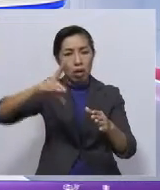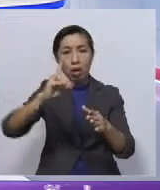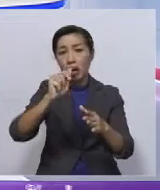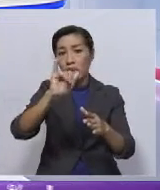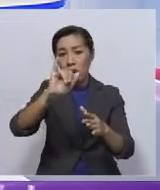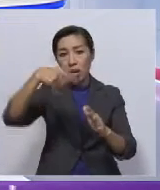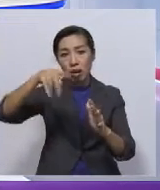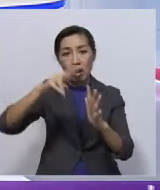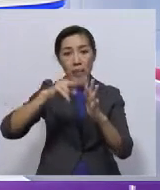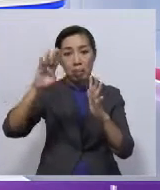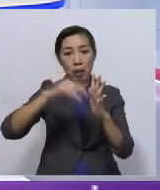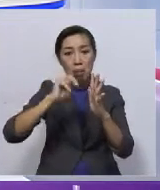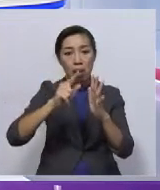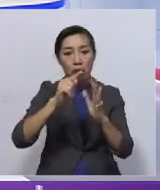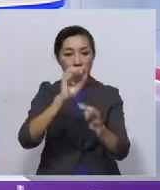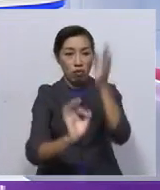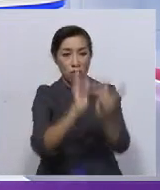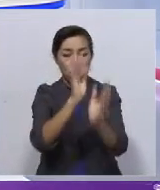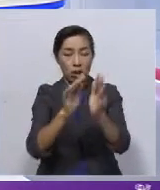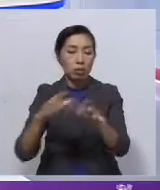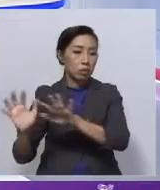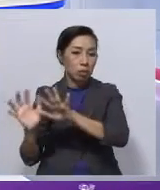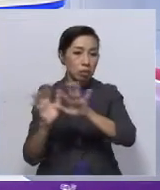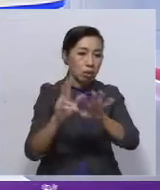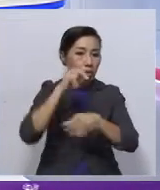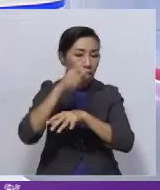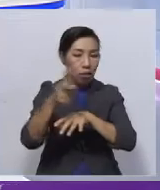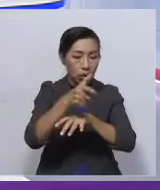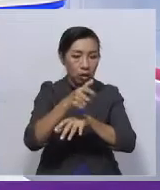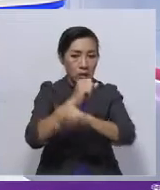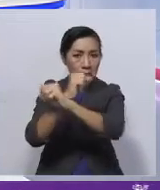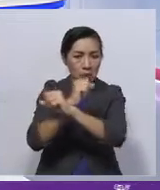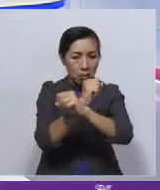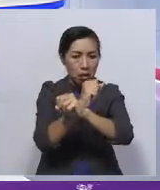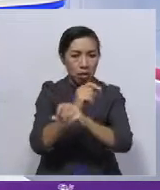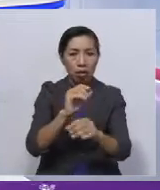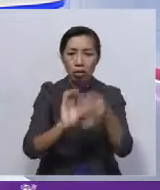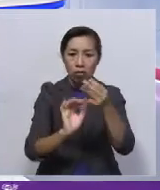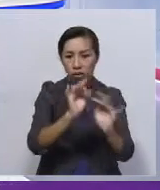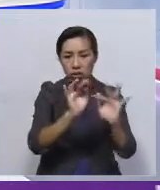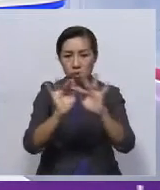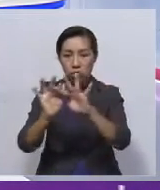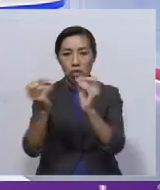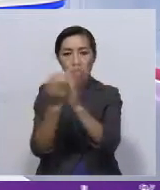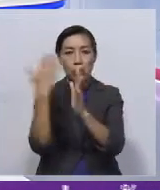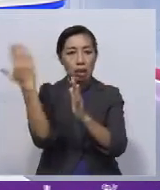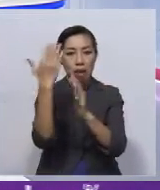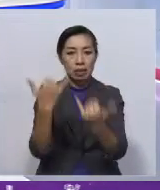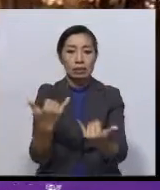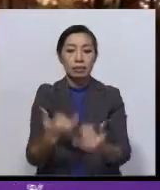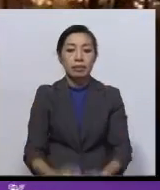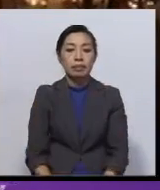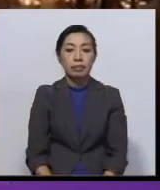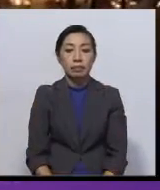พระบาทแล้วก็เร่งทำแนวกนไฟเพื่อป้องการการลกลามของไฟป่าที่ส่ผลกระทบต่สภาพปาศในจัหดลำป้างค่ะ